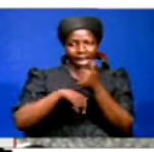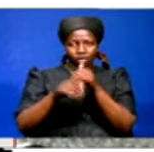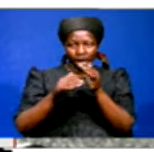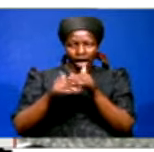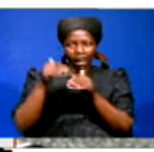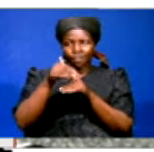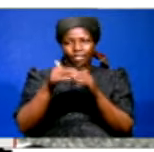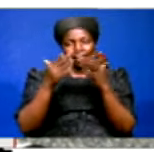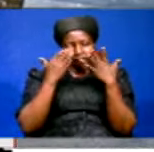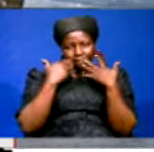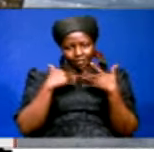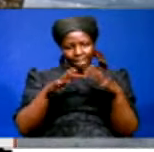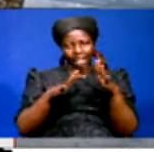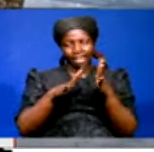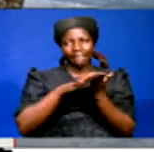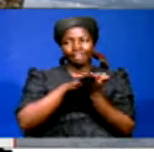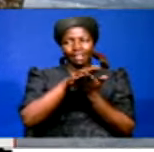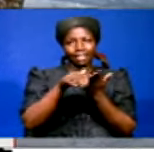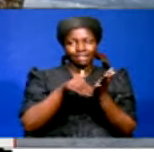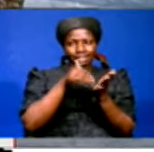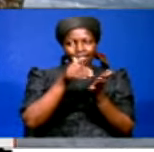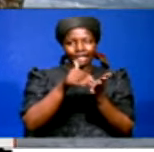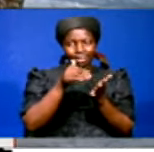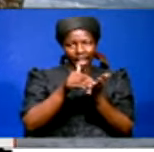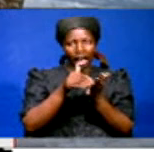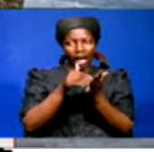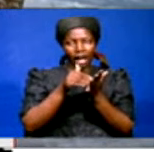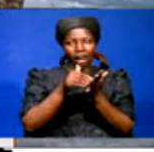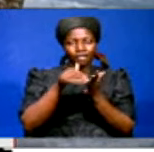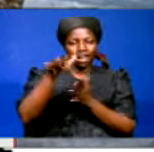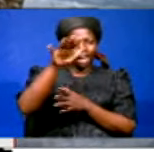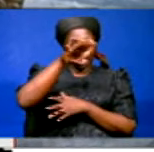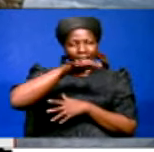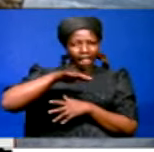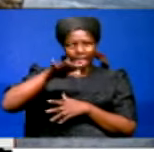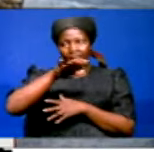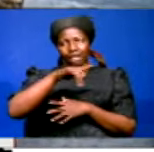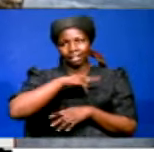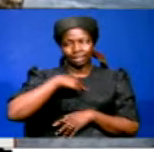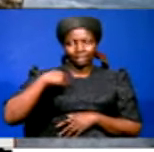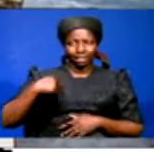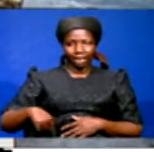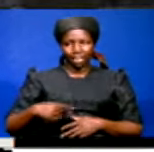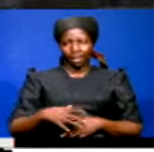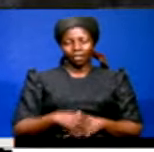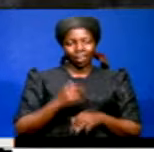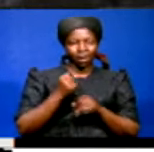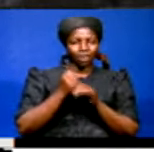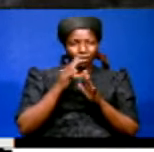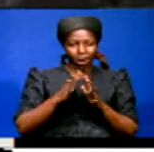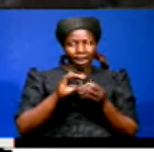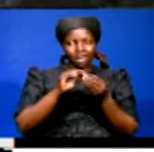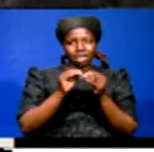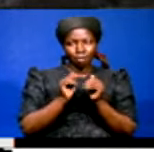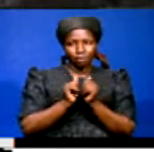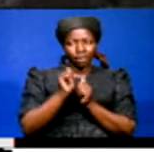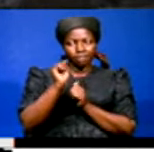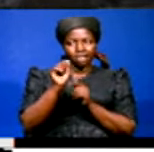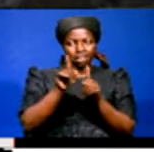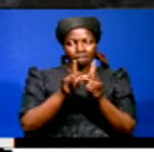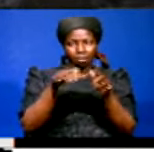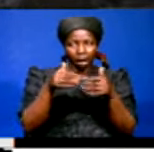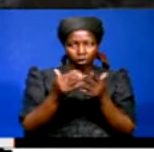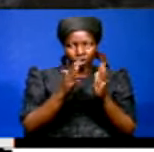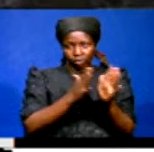kukamilika kwa kituo cha anga cha China. Wafanyakazi wa Shenzhou nambari 15 kama ilivyopangwa